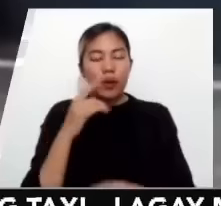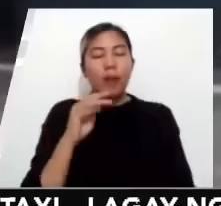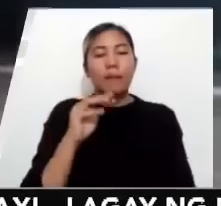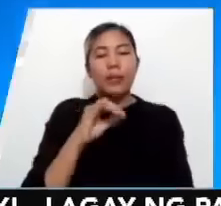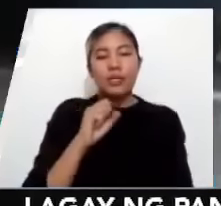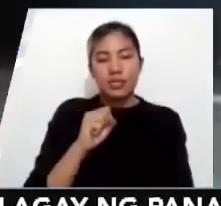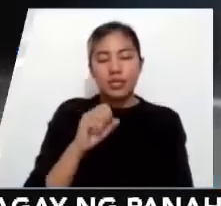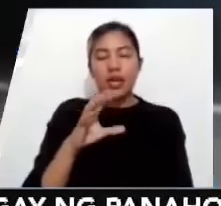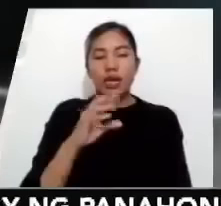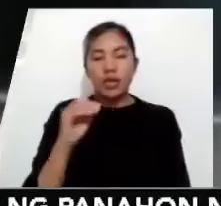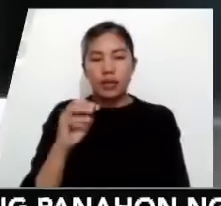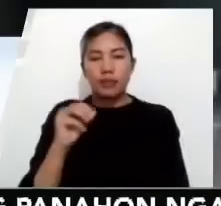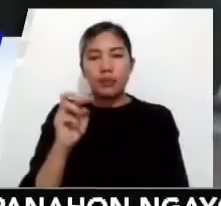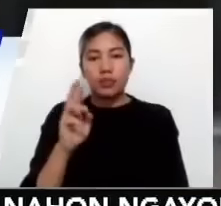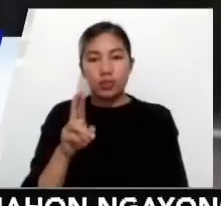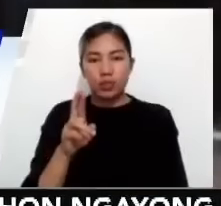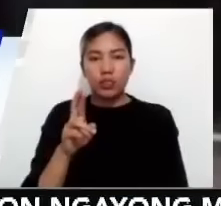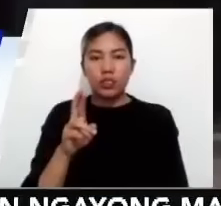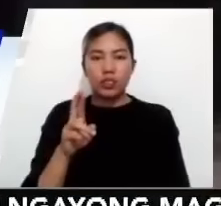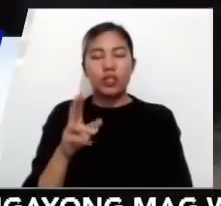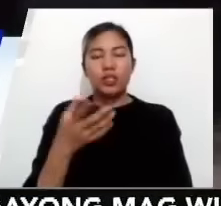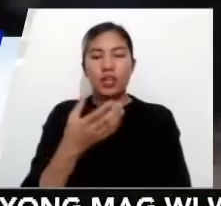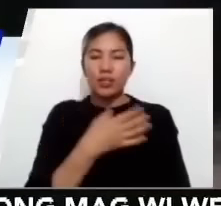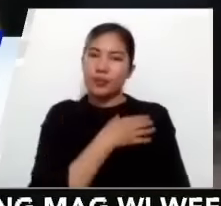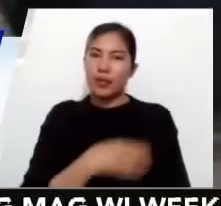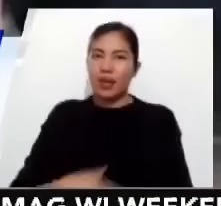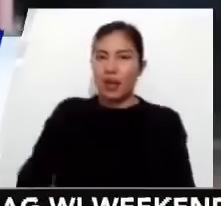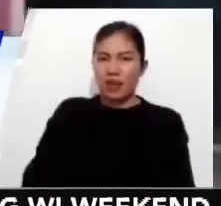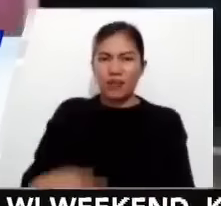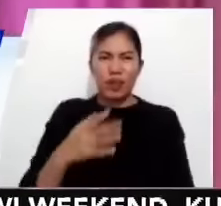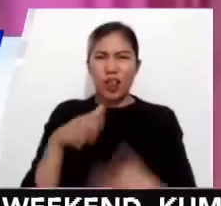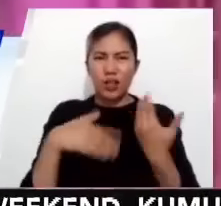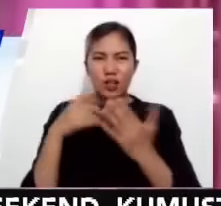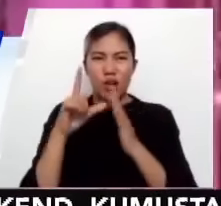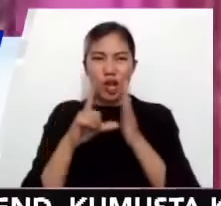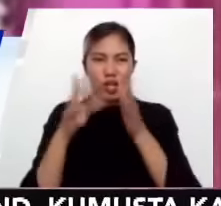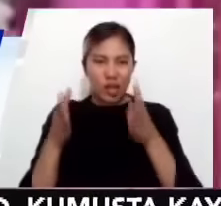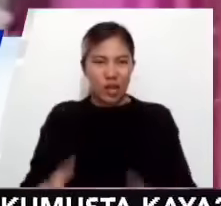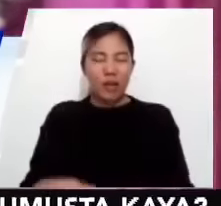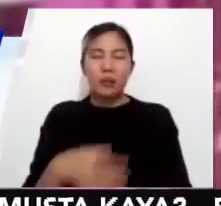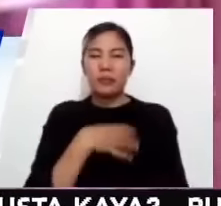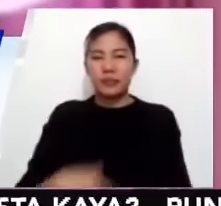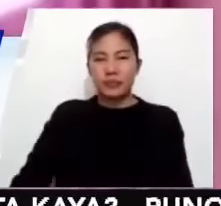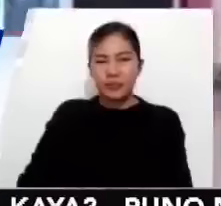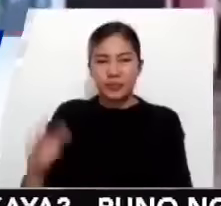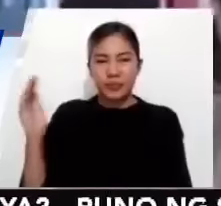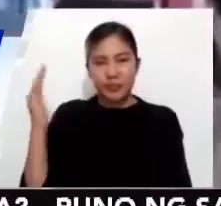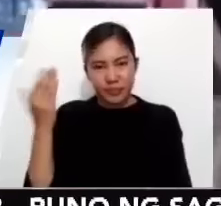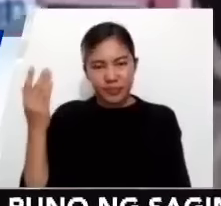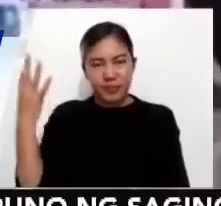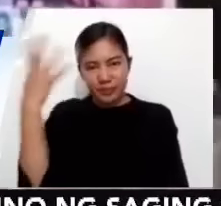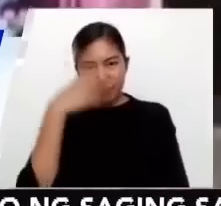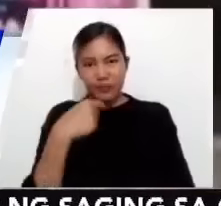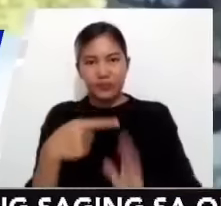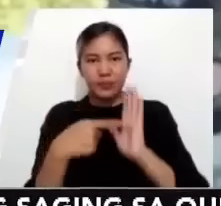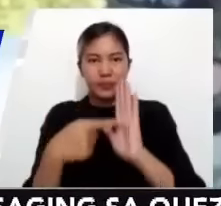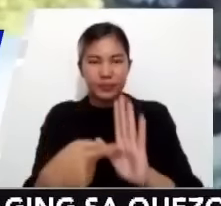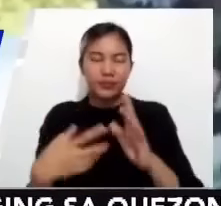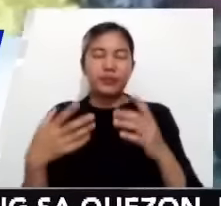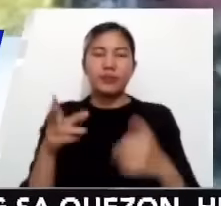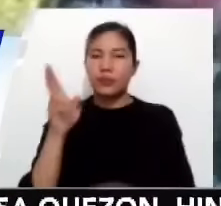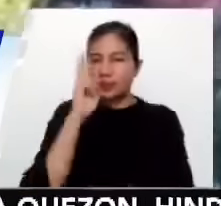Honor, nagpakitang gilas ang lahat ng abogadong candidates. Guilty sila sa pagpapamalas ng ganda at kagisigan mula sa